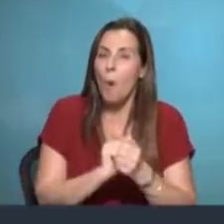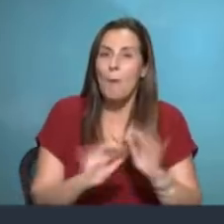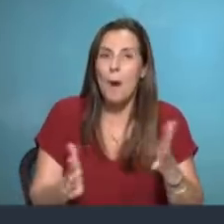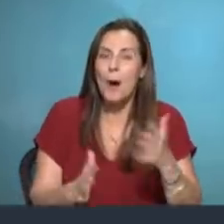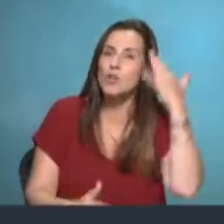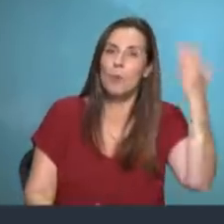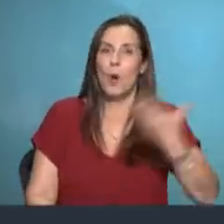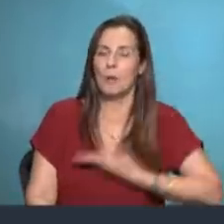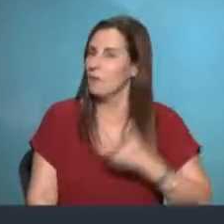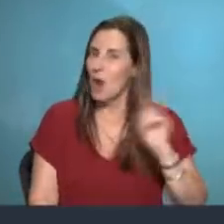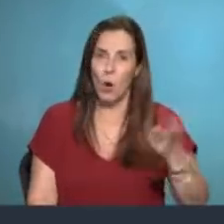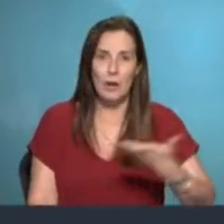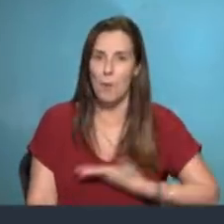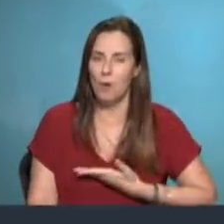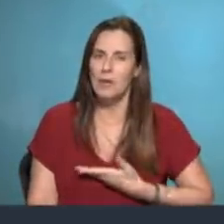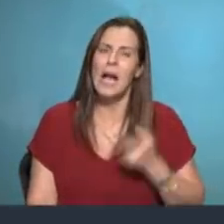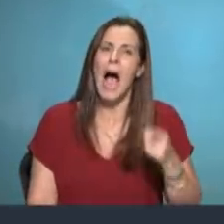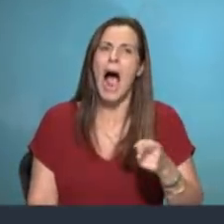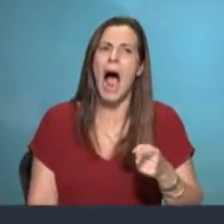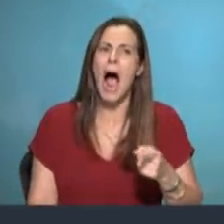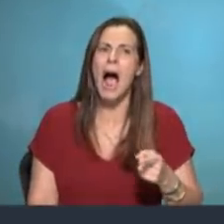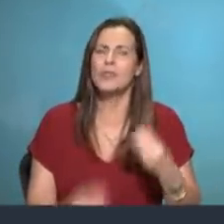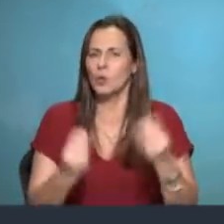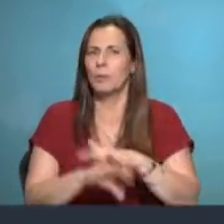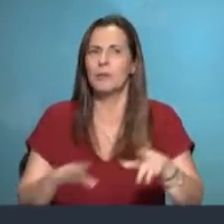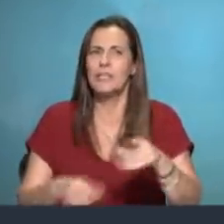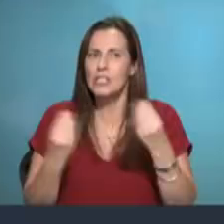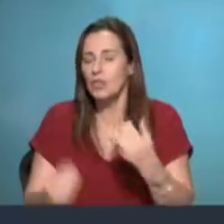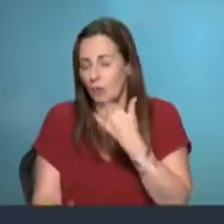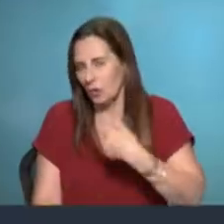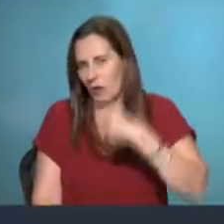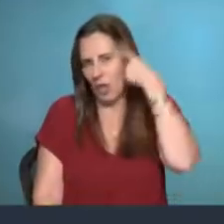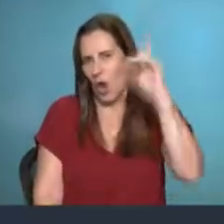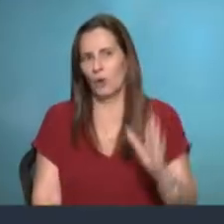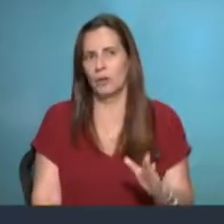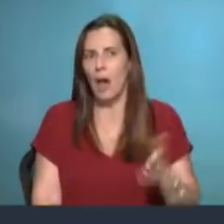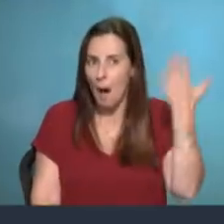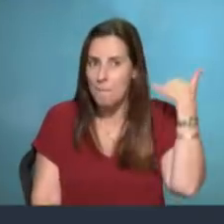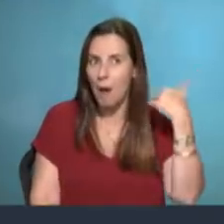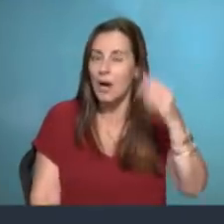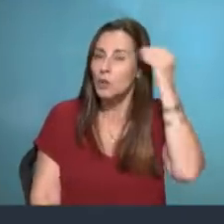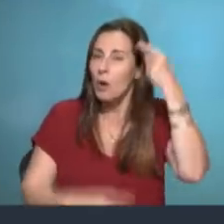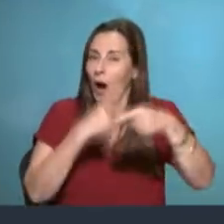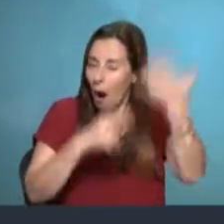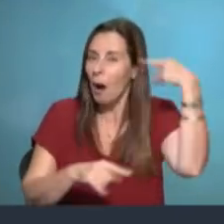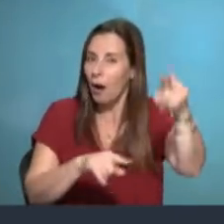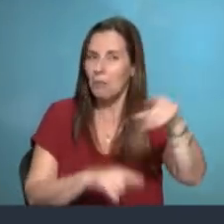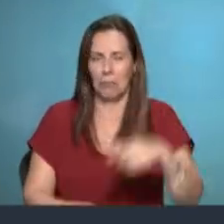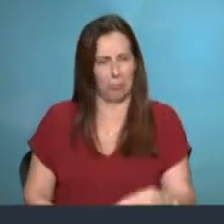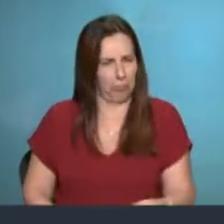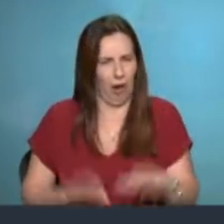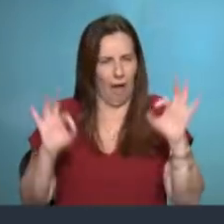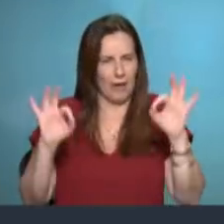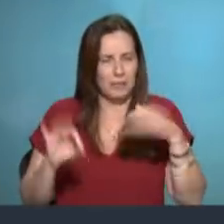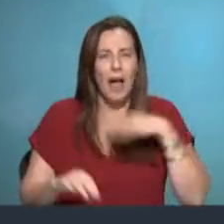שחלמו לקבל ולא קיבלו. אז הם עושים את זה לילד שלהם. זה טוב, לא טוב, אני לא יודע. זה היה פעם? אתה זוכר בדור שלך דבר כזה היה? לא, בדור שלי אני אפילו